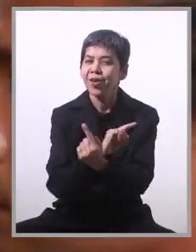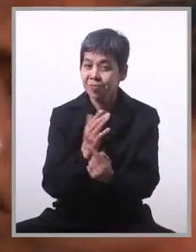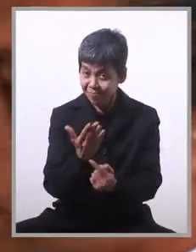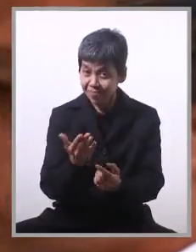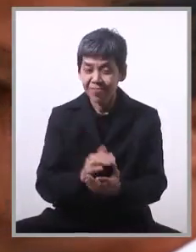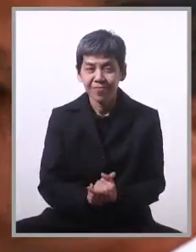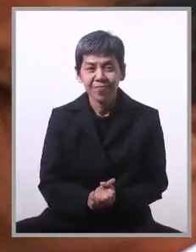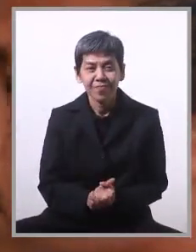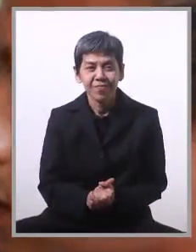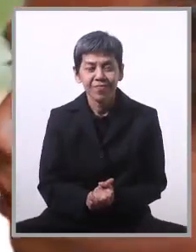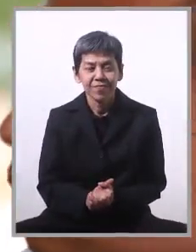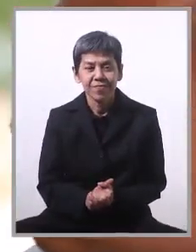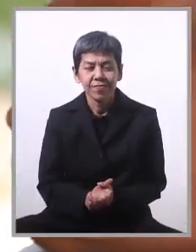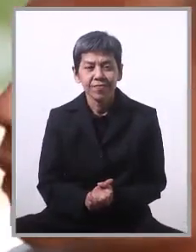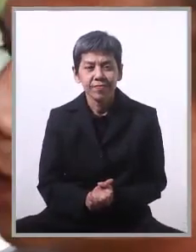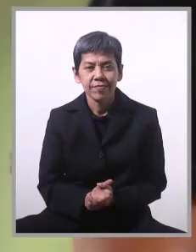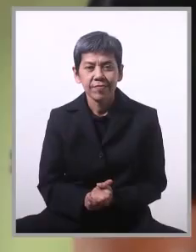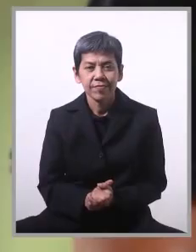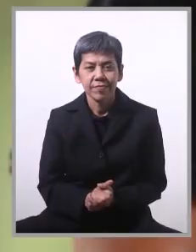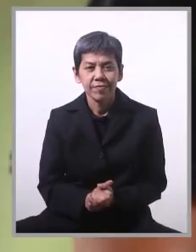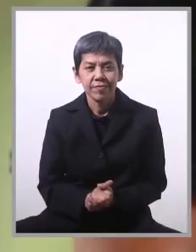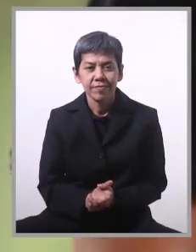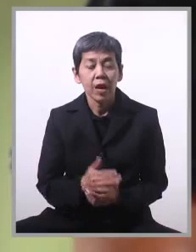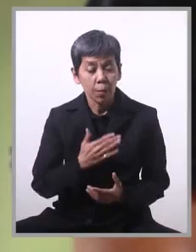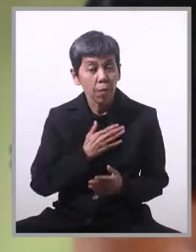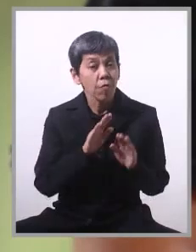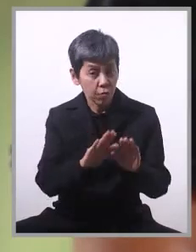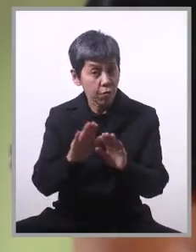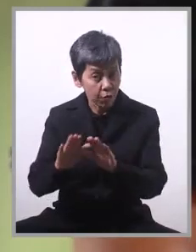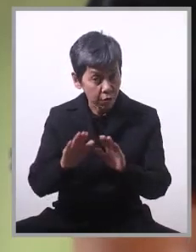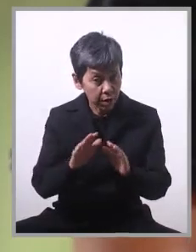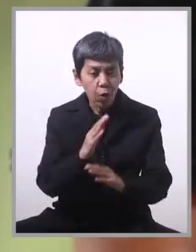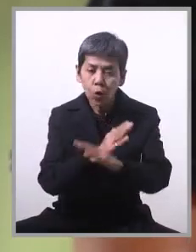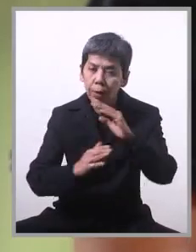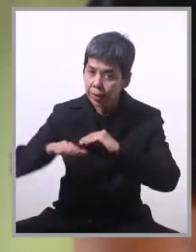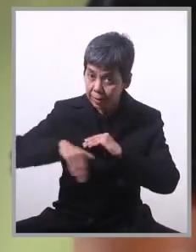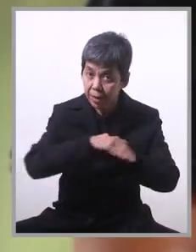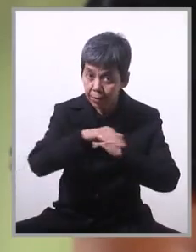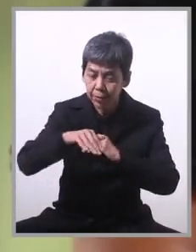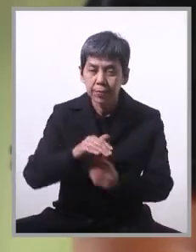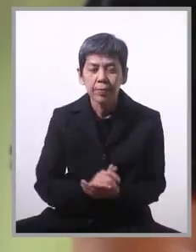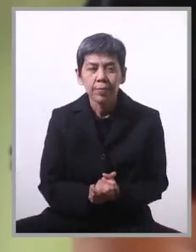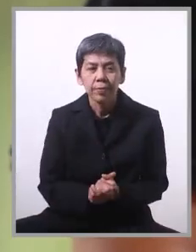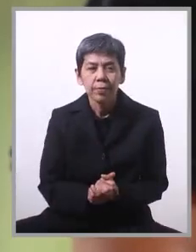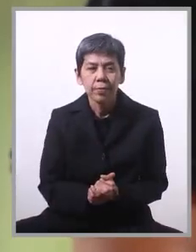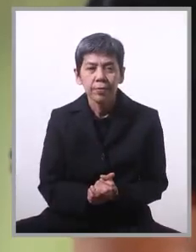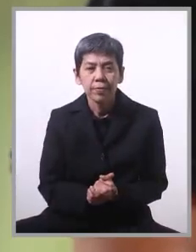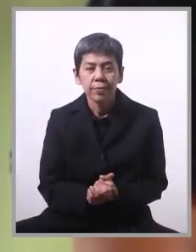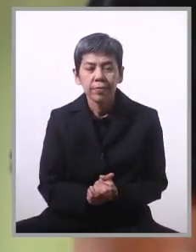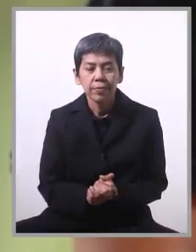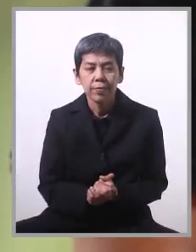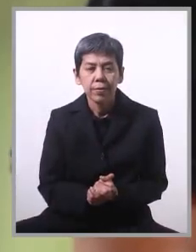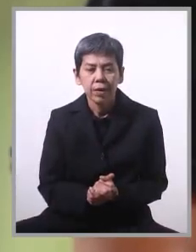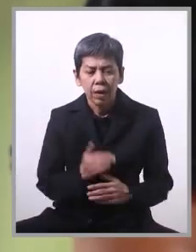ะ ก็ฝากคนพิการทั่วไปนะครับแบบ